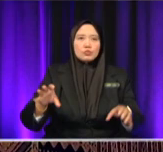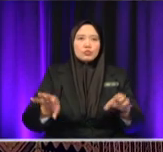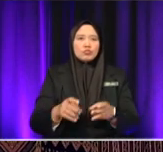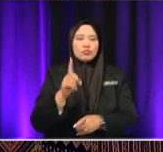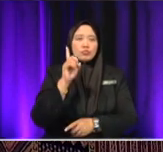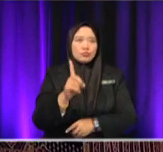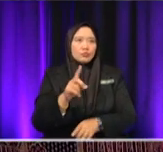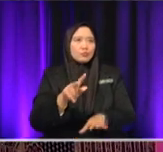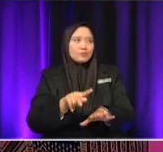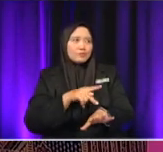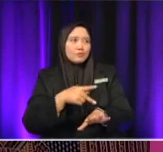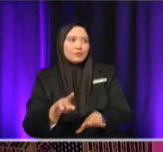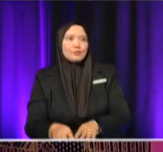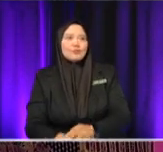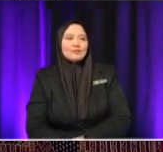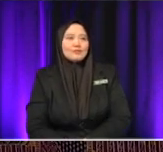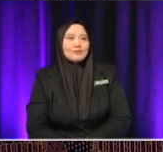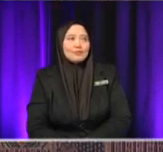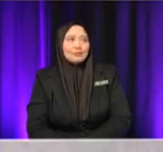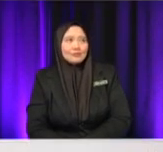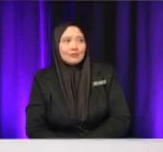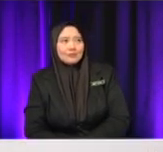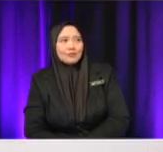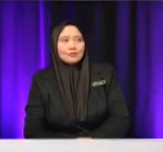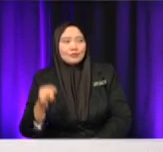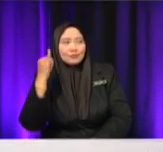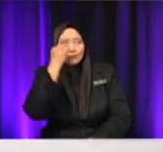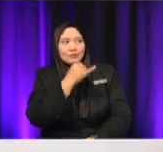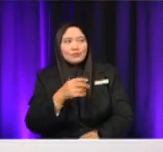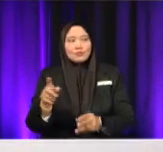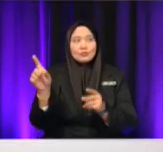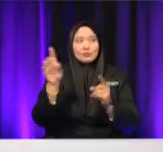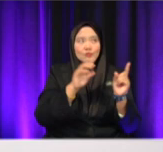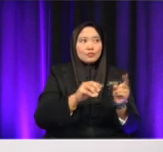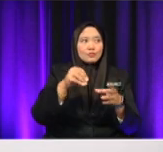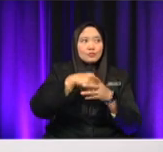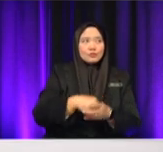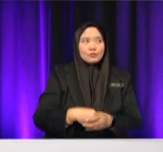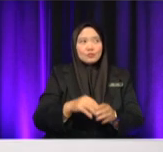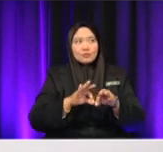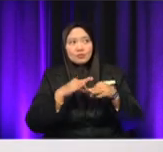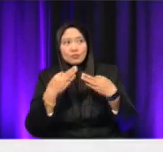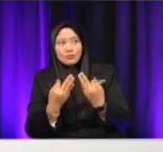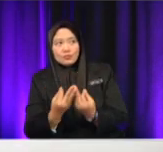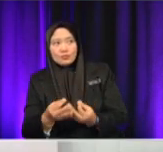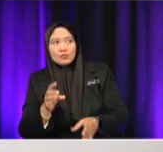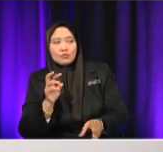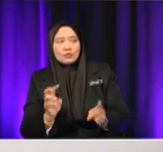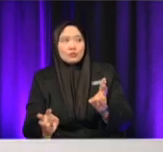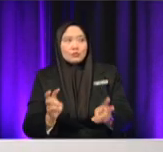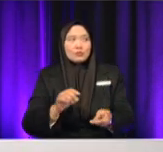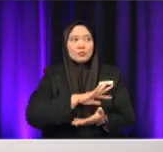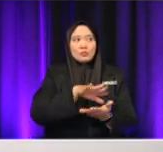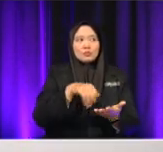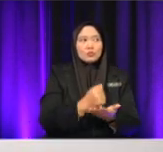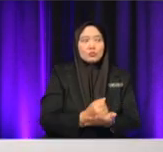bersuara merdu boleh membaca rangka yang pertama Oke suasana dalam keluarga jika semua bergurau